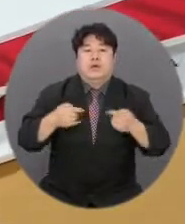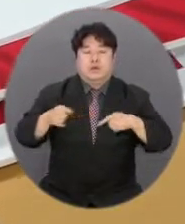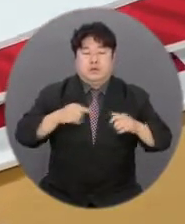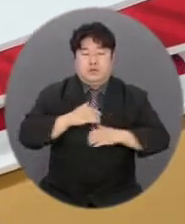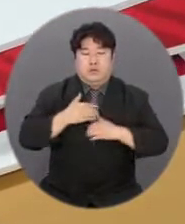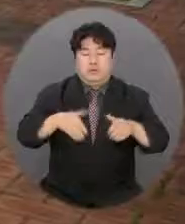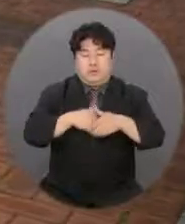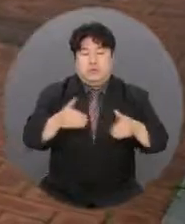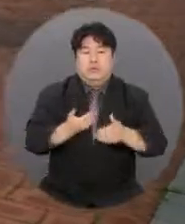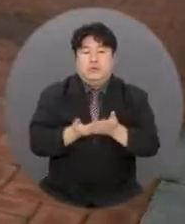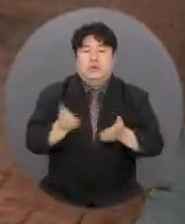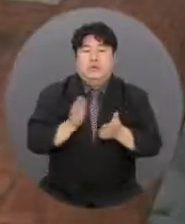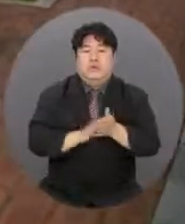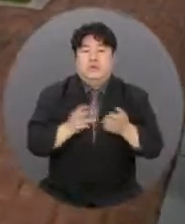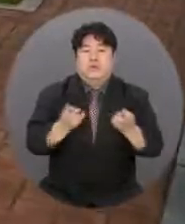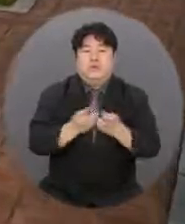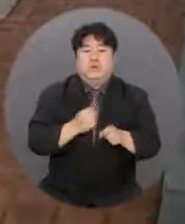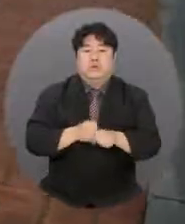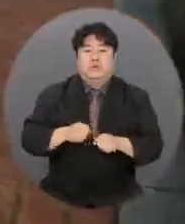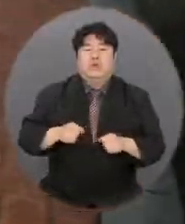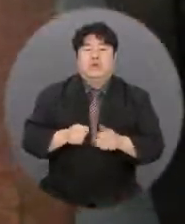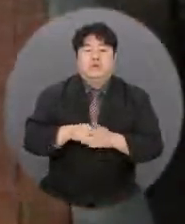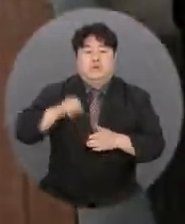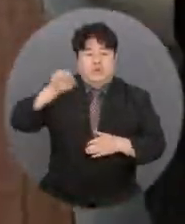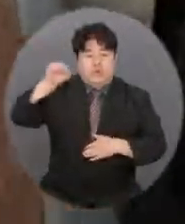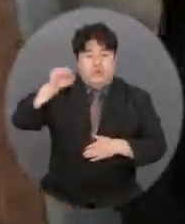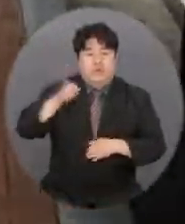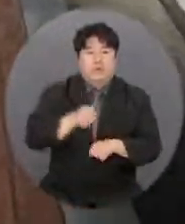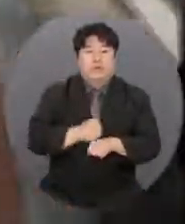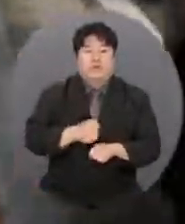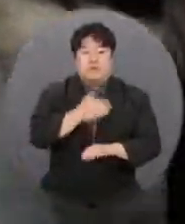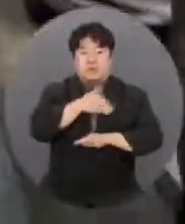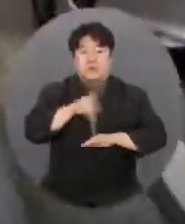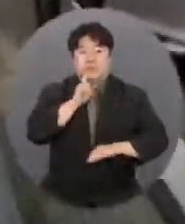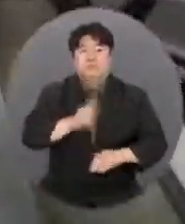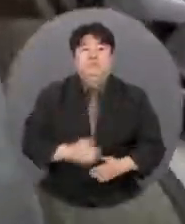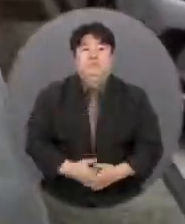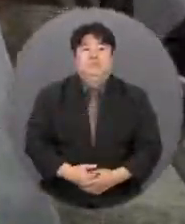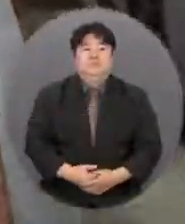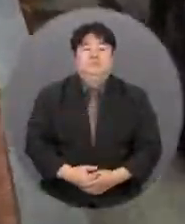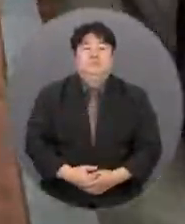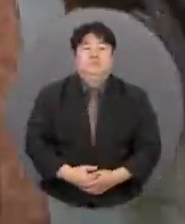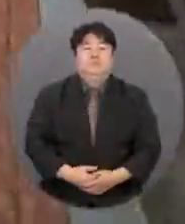개선책을 요구하는 손피켓 투쟁을 벌일 계획입니다. MBC 뉴스 김진선입니다.